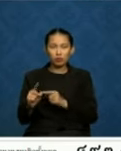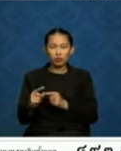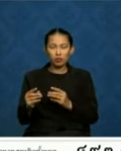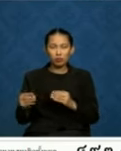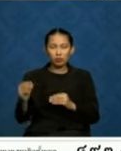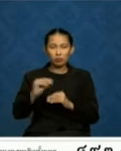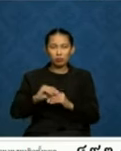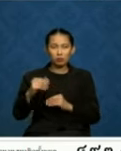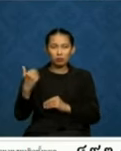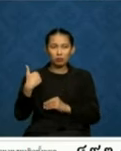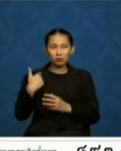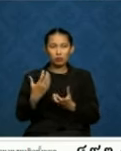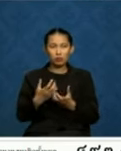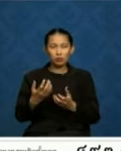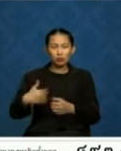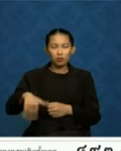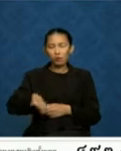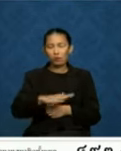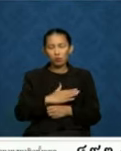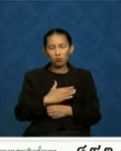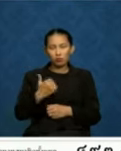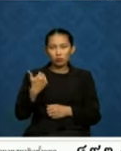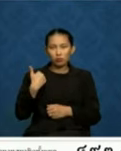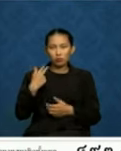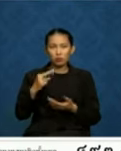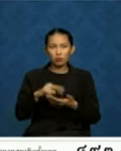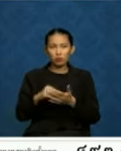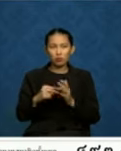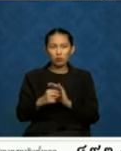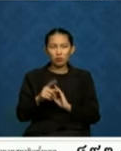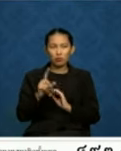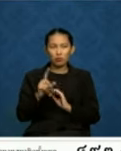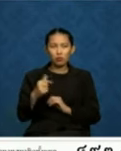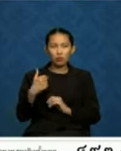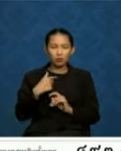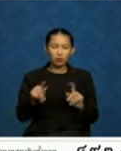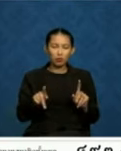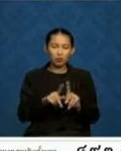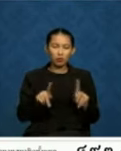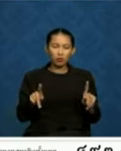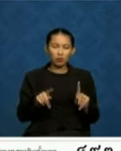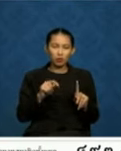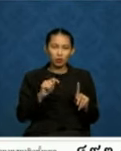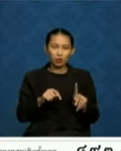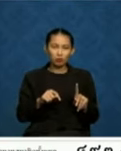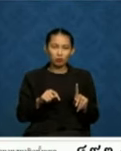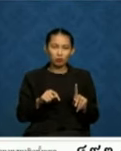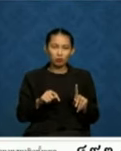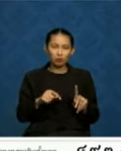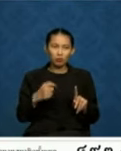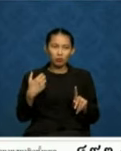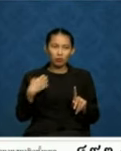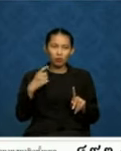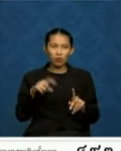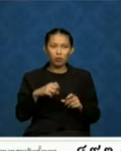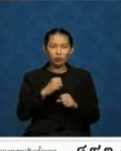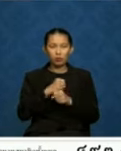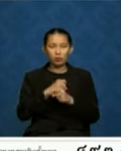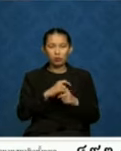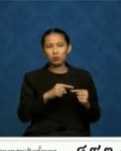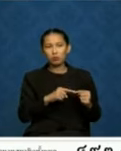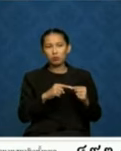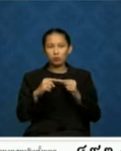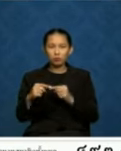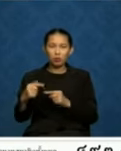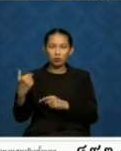ติมนะครับเรื่องเหล่านี้ก็ยังเป็นเรื่องที่ทางกรรมาธิการเรานะครับก็ยังจะต้องทำต่อไป